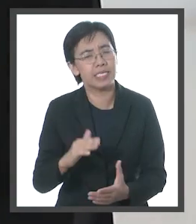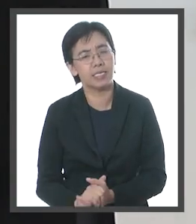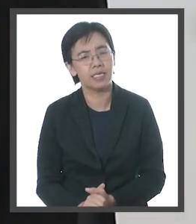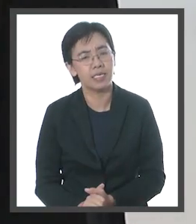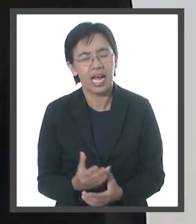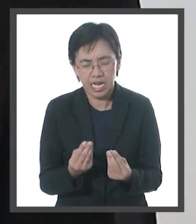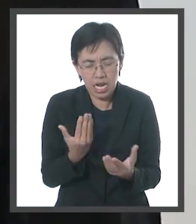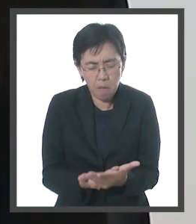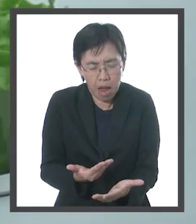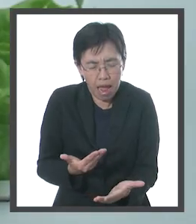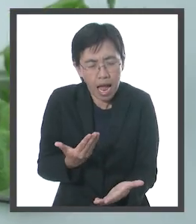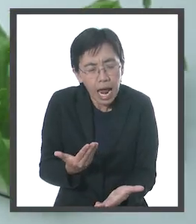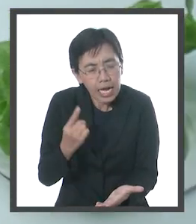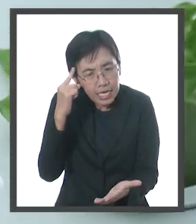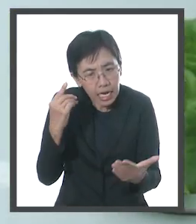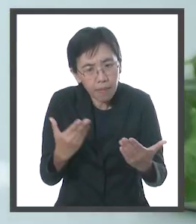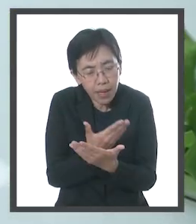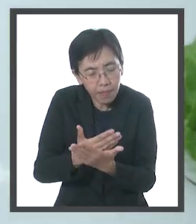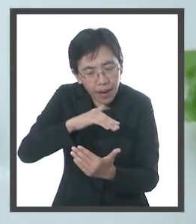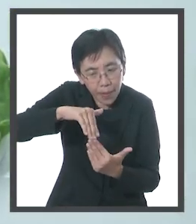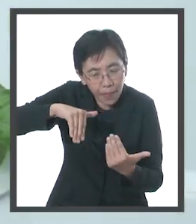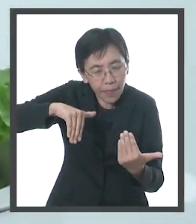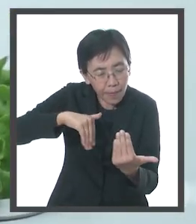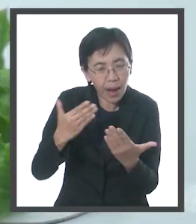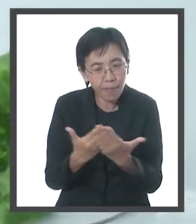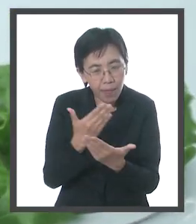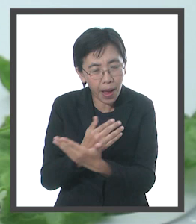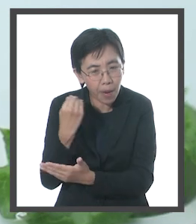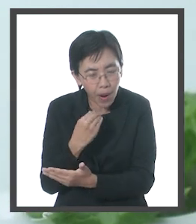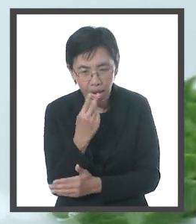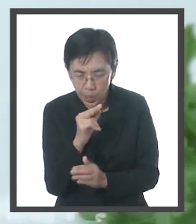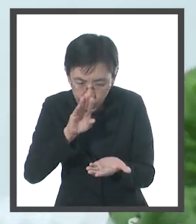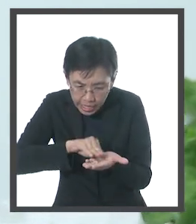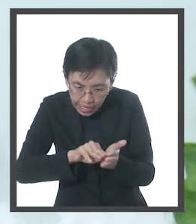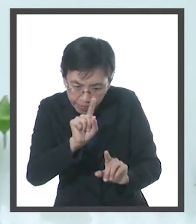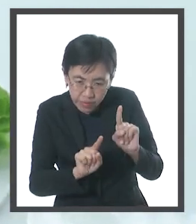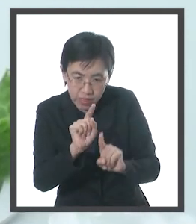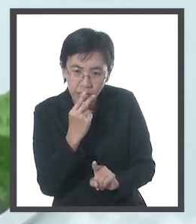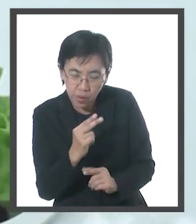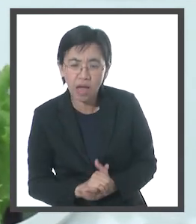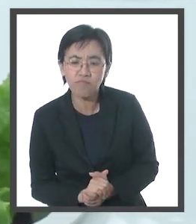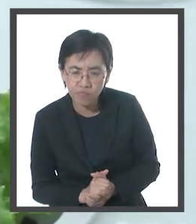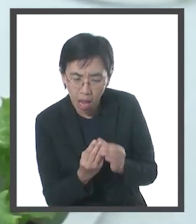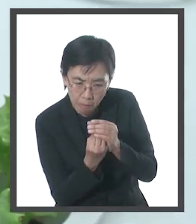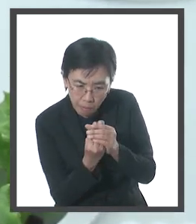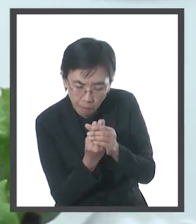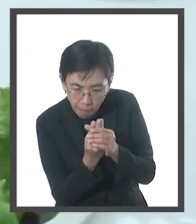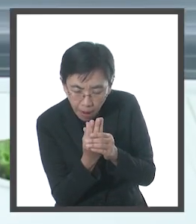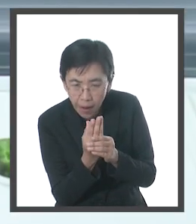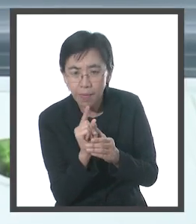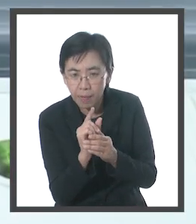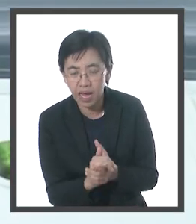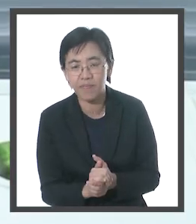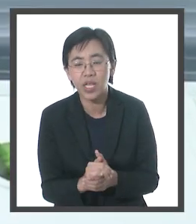เปลี่ยนชนิดไปเรื่อยๆแล้วก็ดูเรคคอร์ดไปเรื่อยๆว่าเรามีการสร้างคอนดิชันให้เขายังไงก็คื